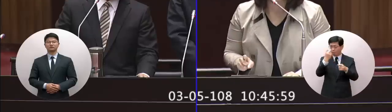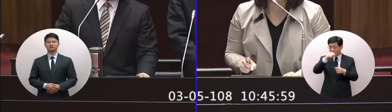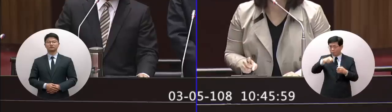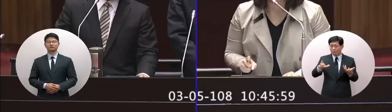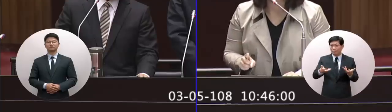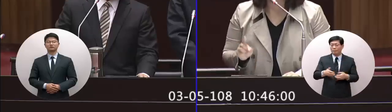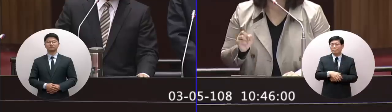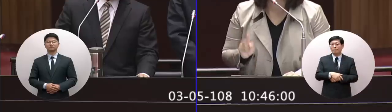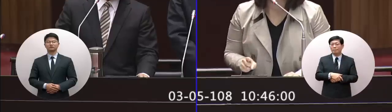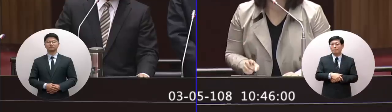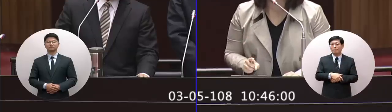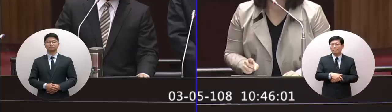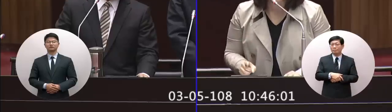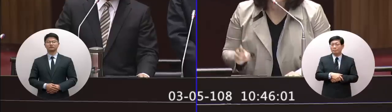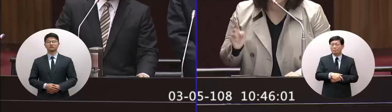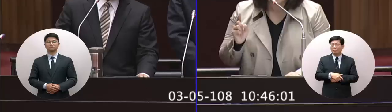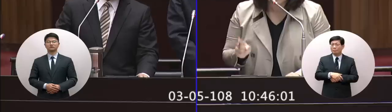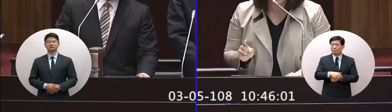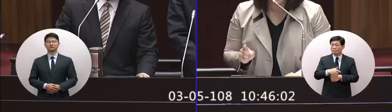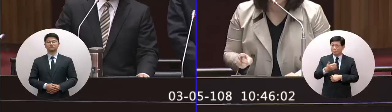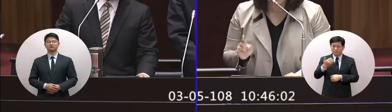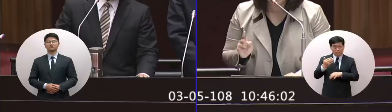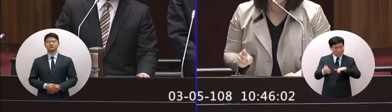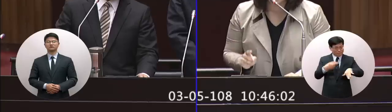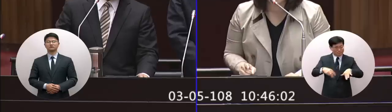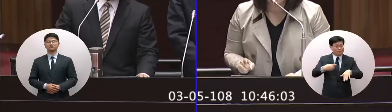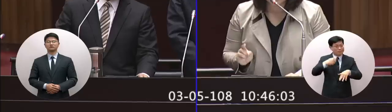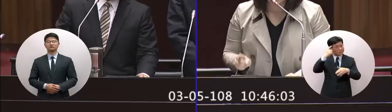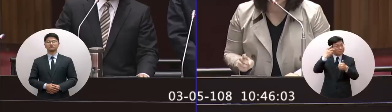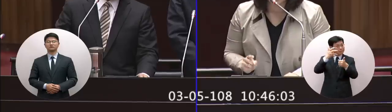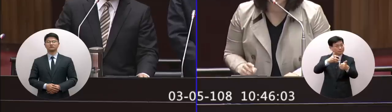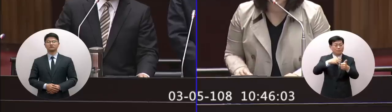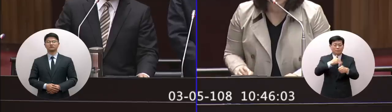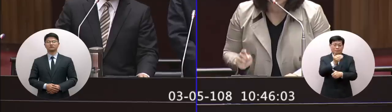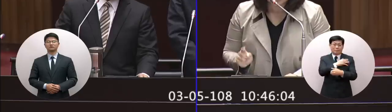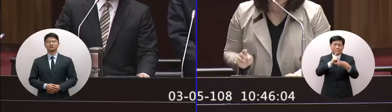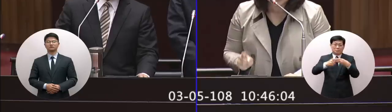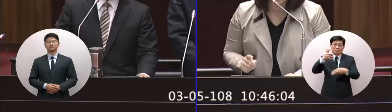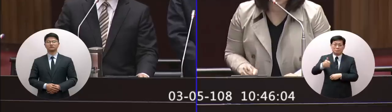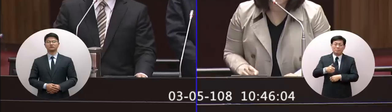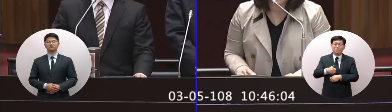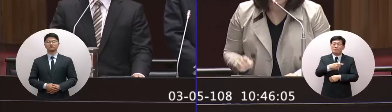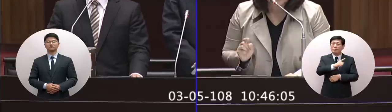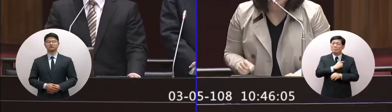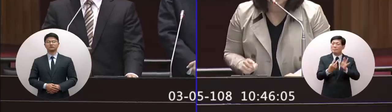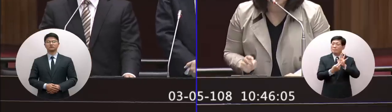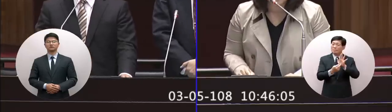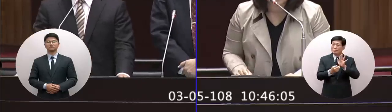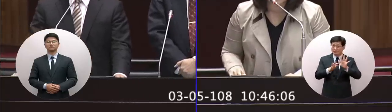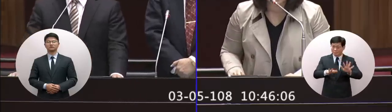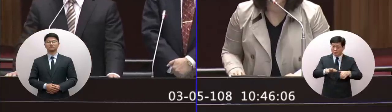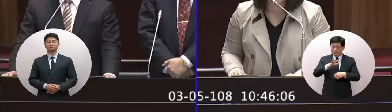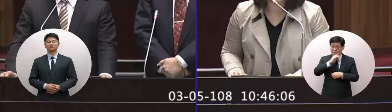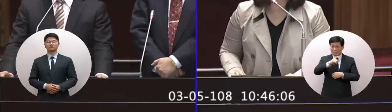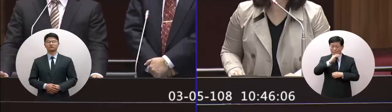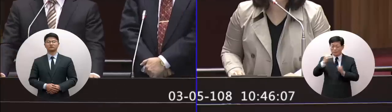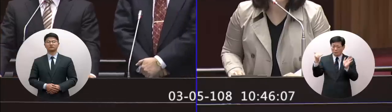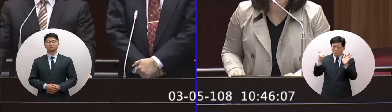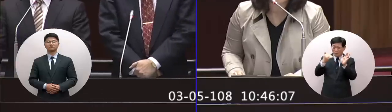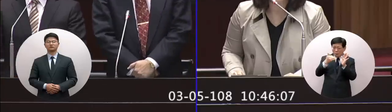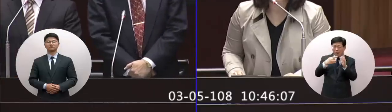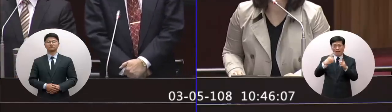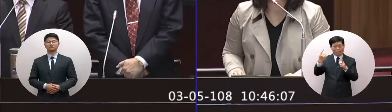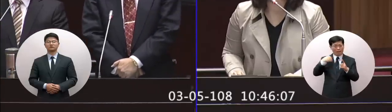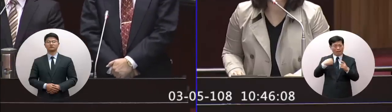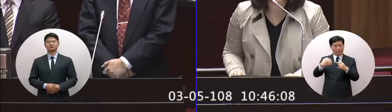的一件事情哦，跟战争。那另外一个部分，我想请问一下陈主委哦，就说你说现在是兵临城下，